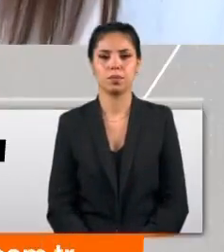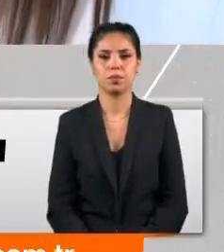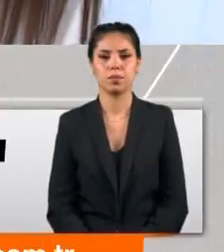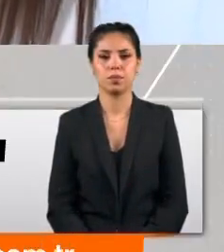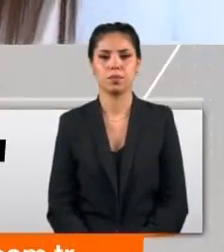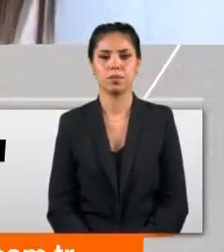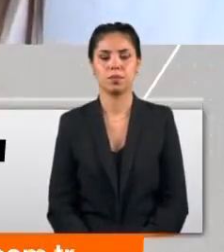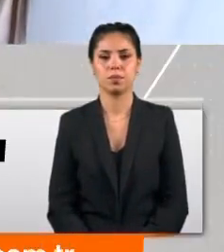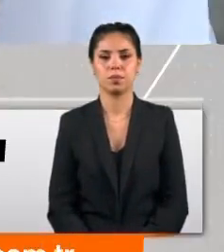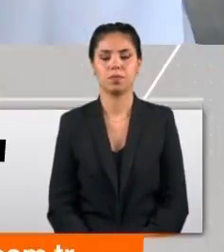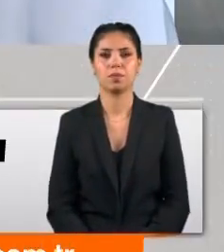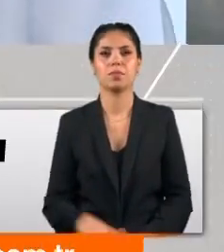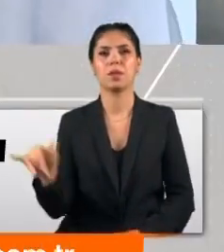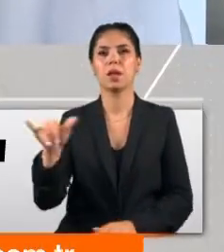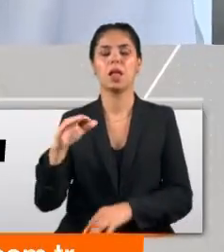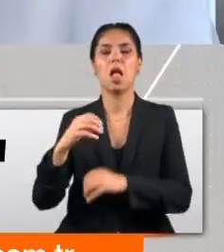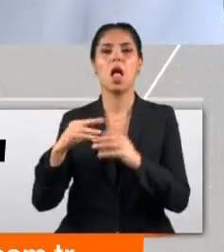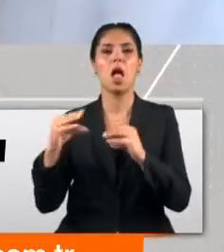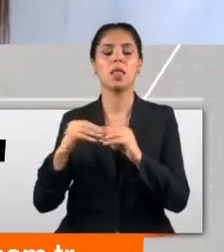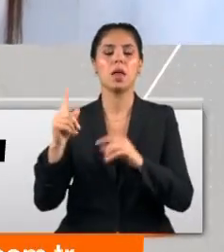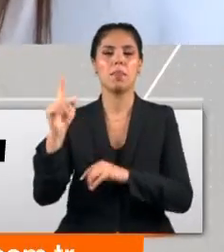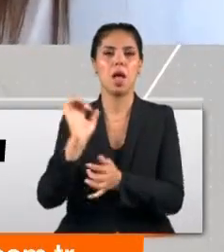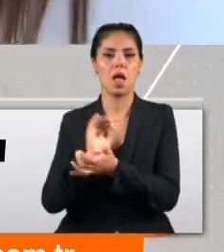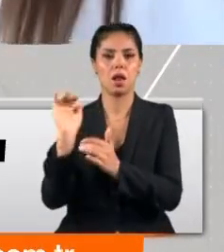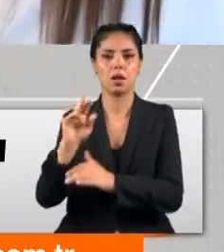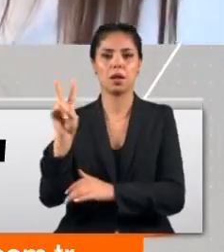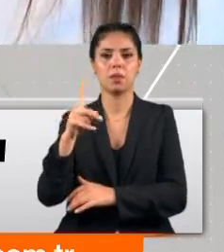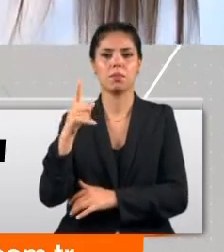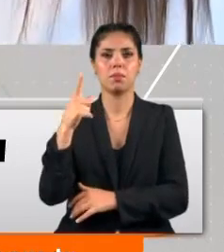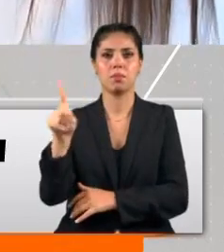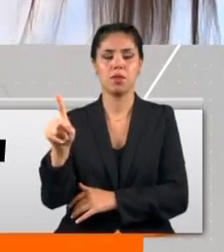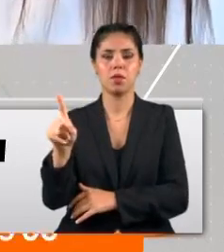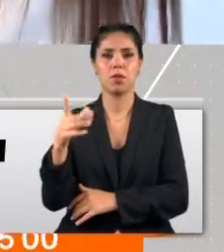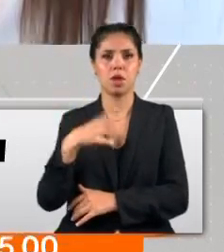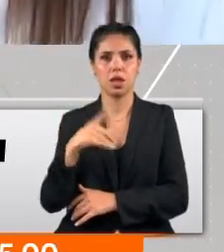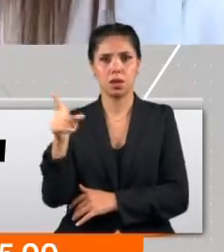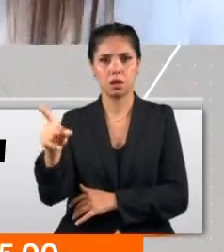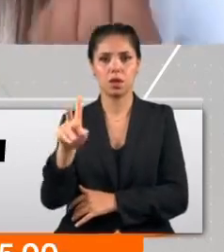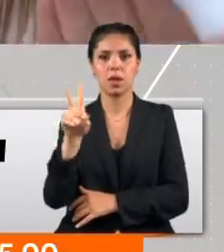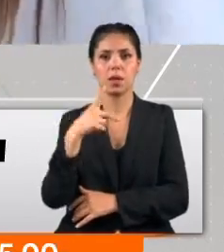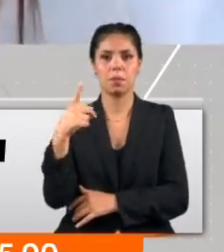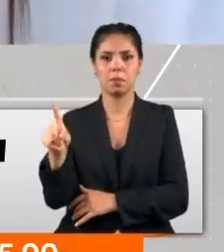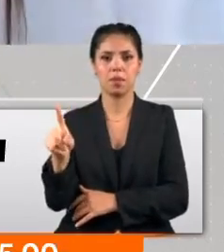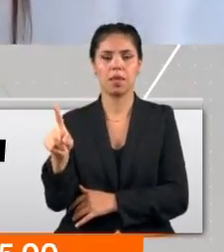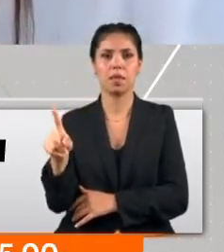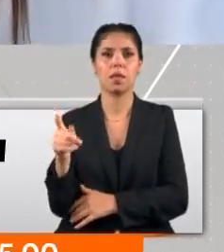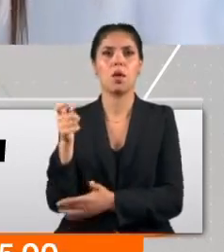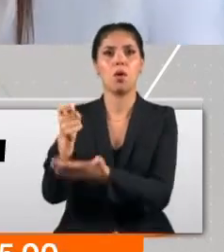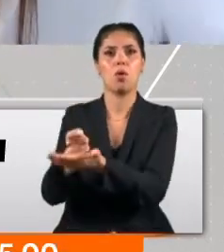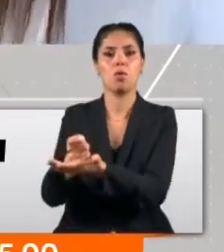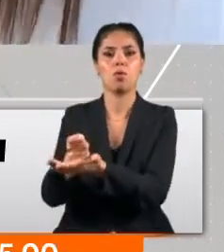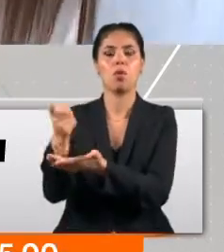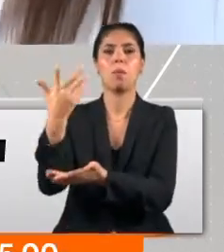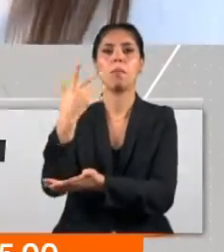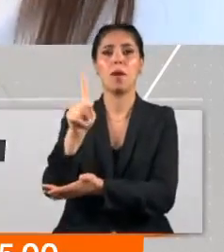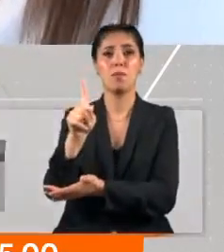Yan tarafımda benim Adana'dan gelen bir aile vardı. 25 bin lira istemiş, 20 bin lira toplayabildiler diye